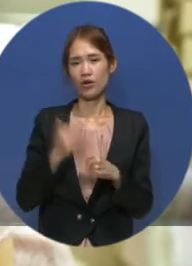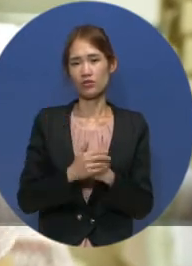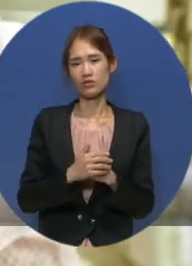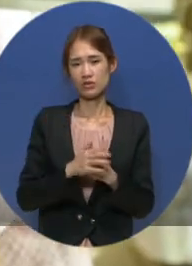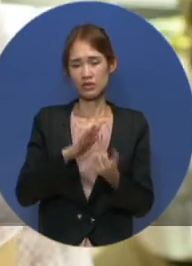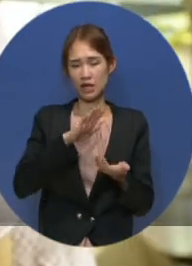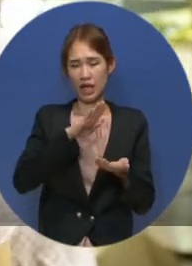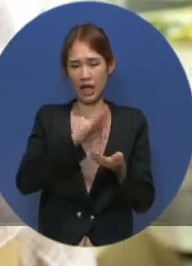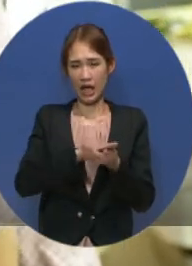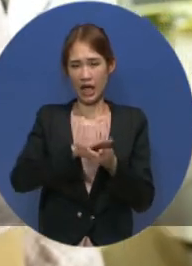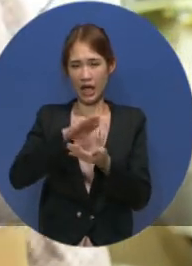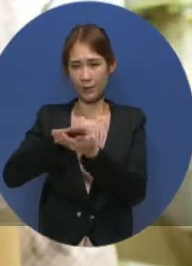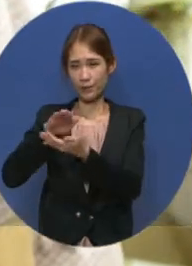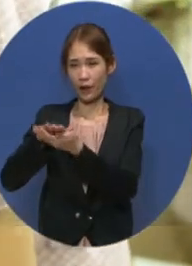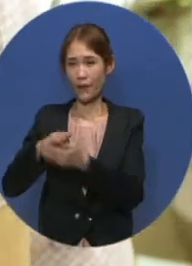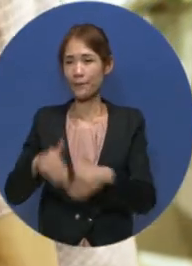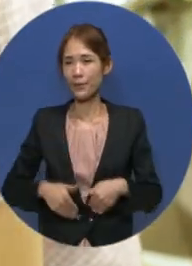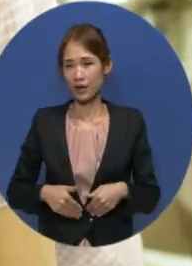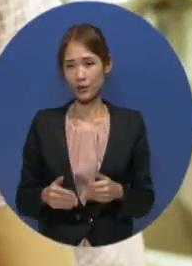이렇게 해줘야 돼요.